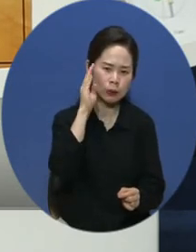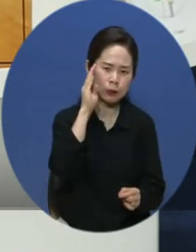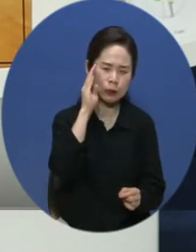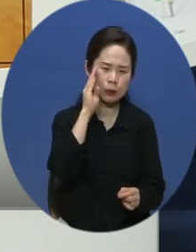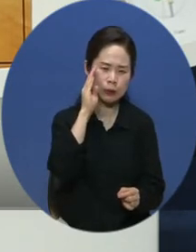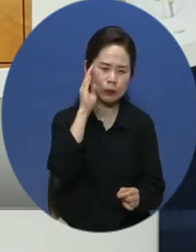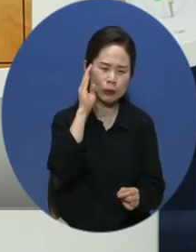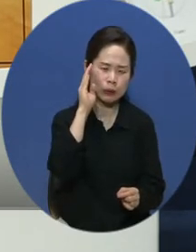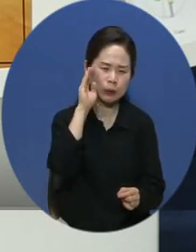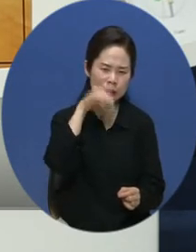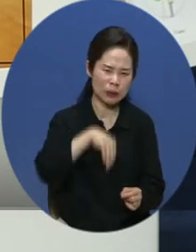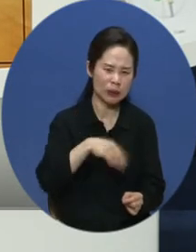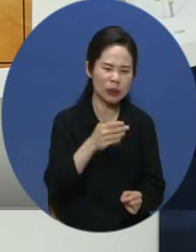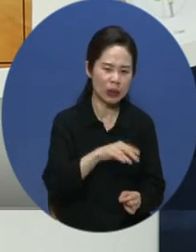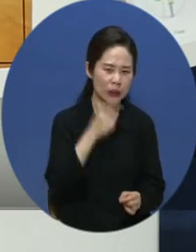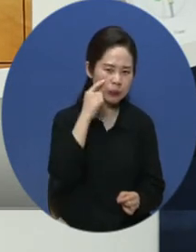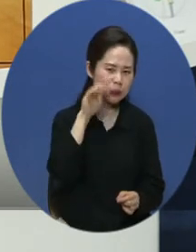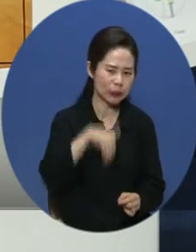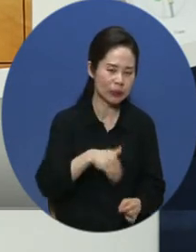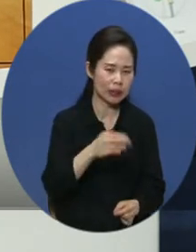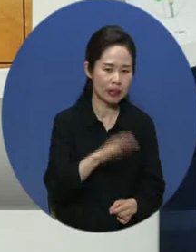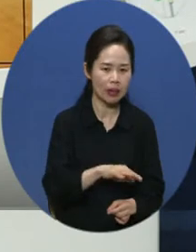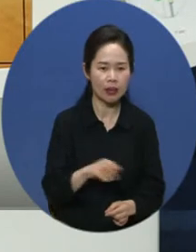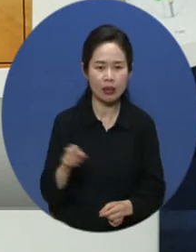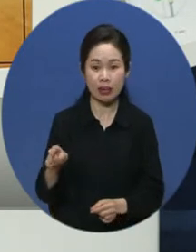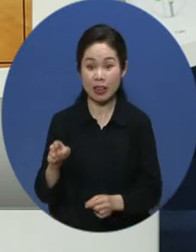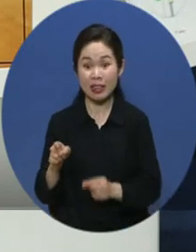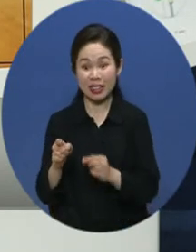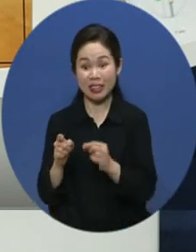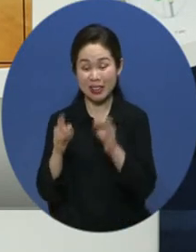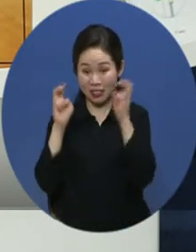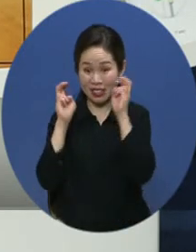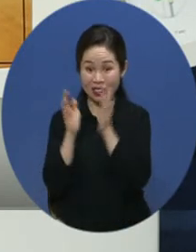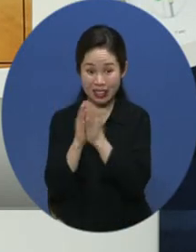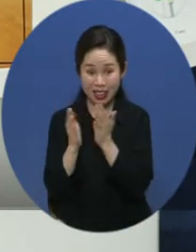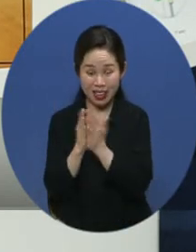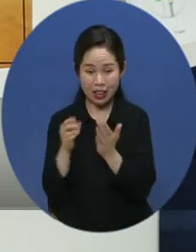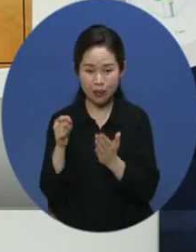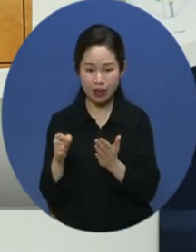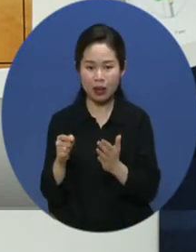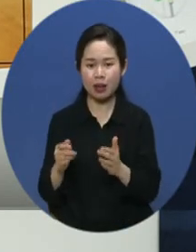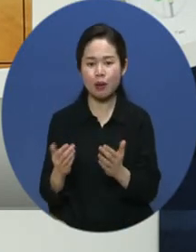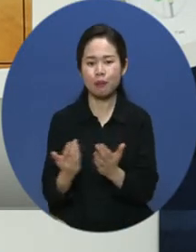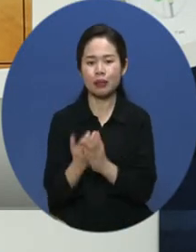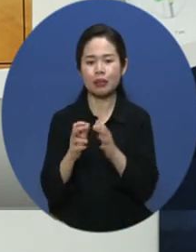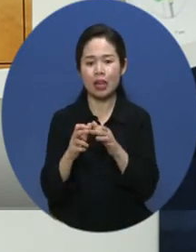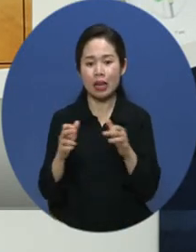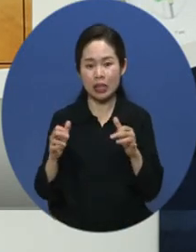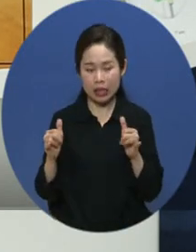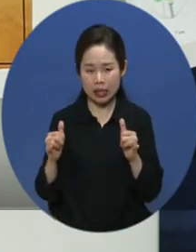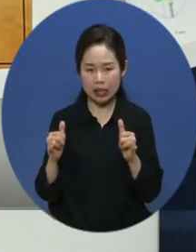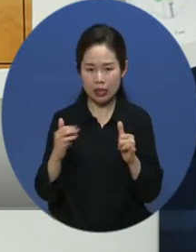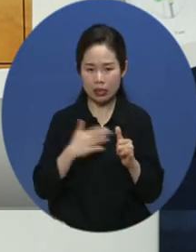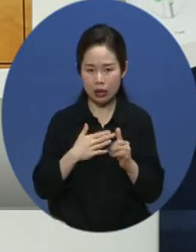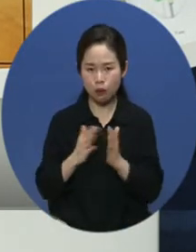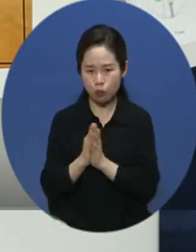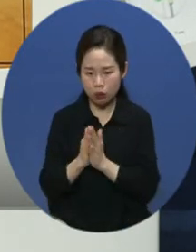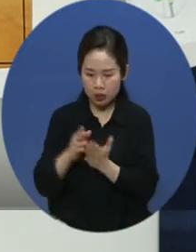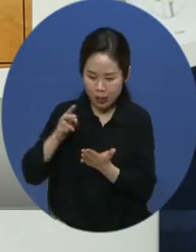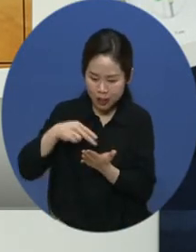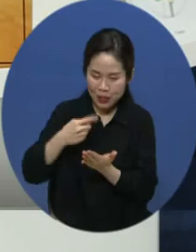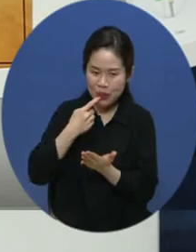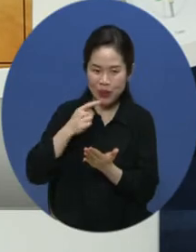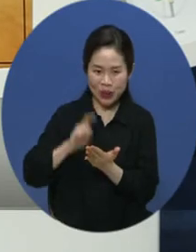나빠졌다 해야 되나? 그런 것도 조금 있는데 피치마켓에서 읽은 책들은 아 발달장애인 것에 대해서 많이 알 수 있으니까 그런 것에